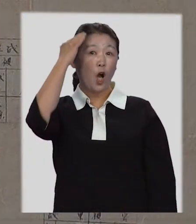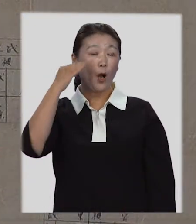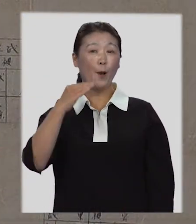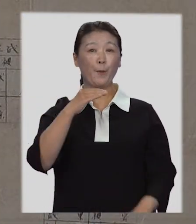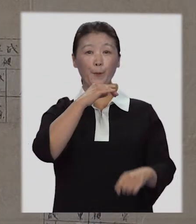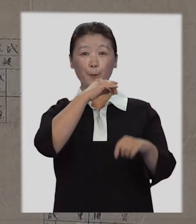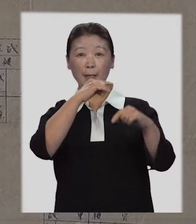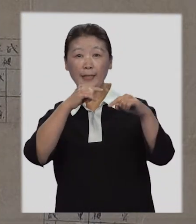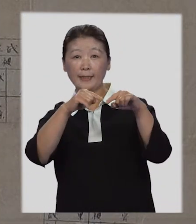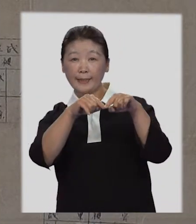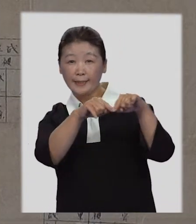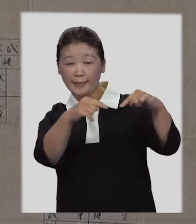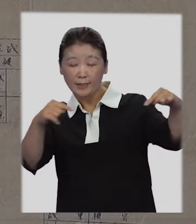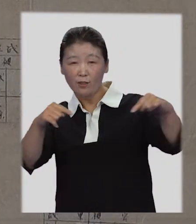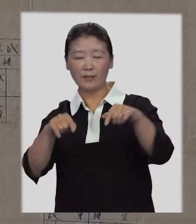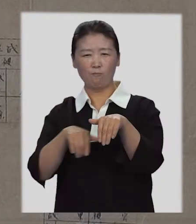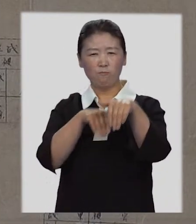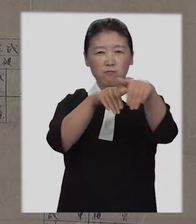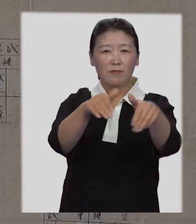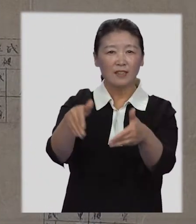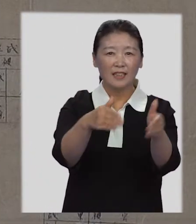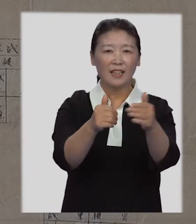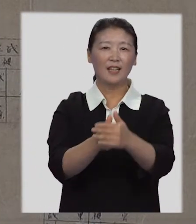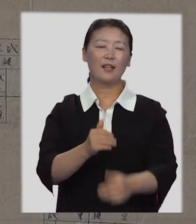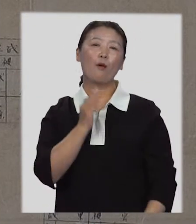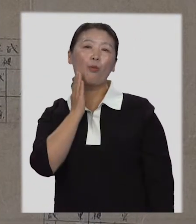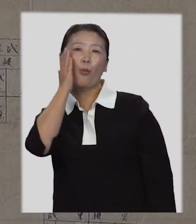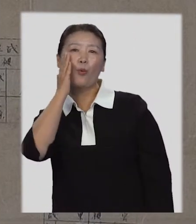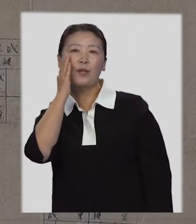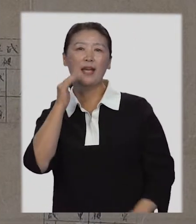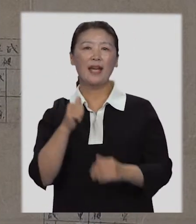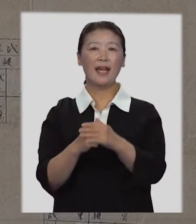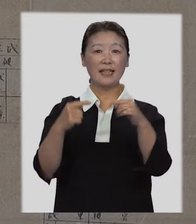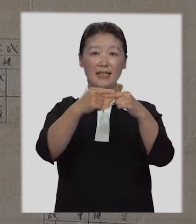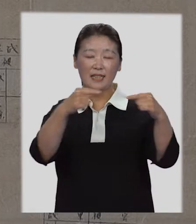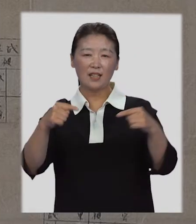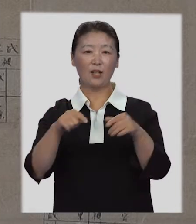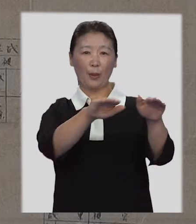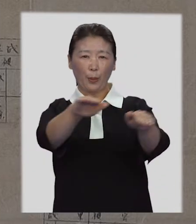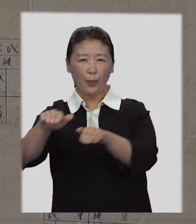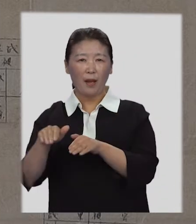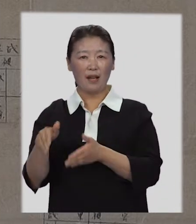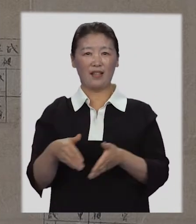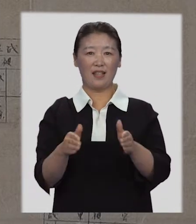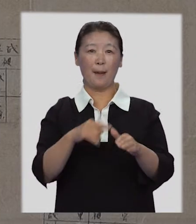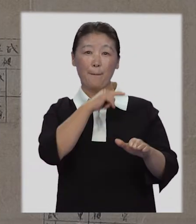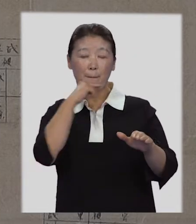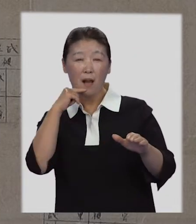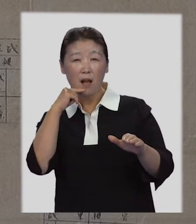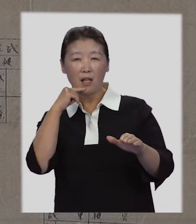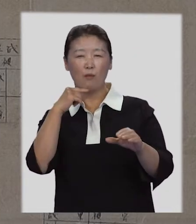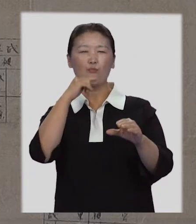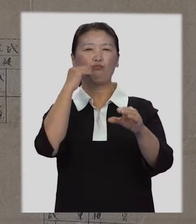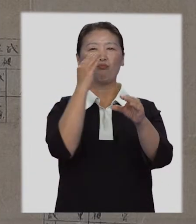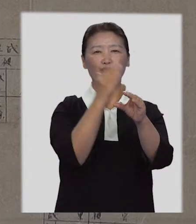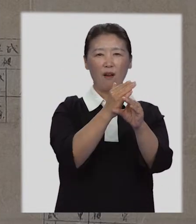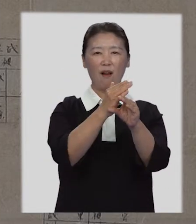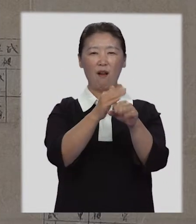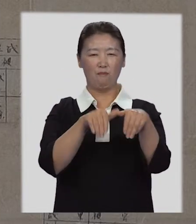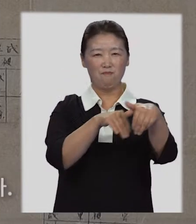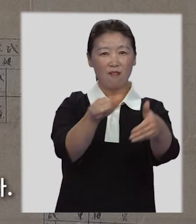검정색 실선은 진경로, 녹색 실선은 퇴각로, 빨간색 실선은 적군의